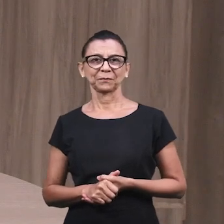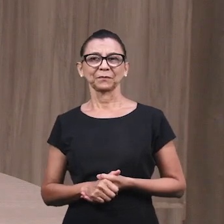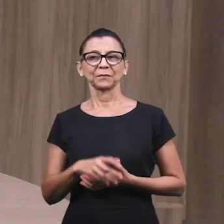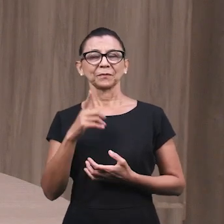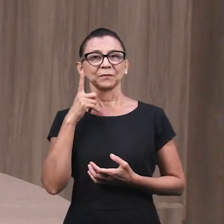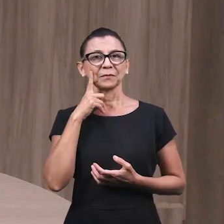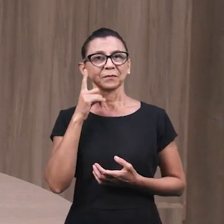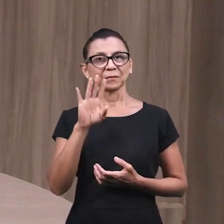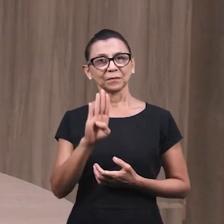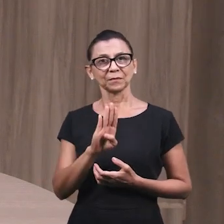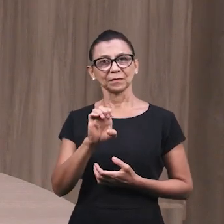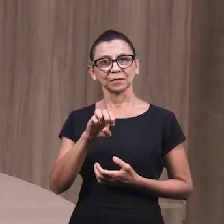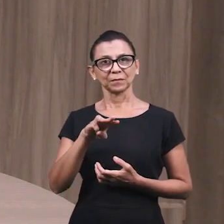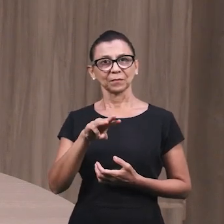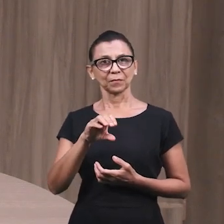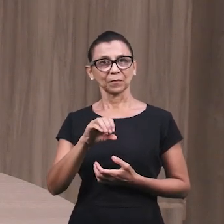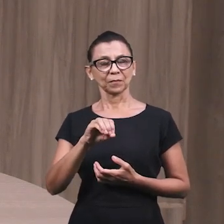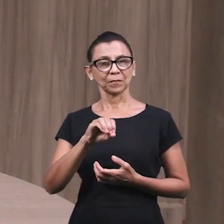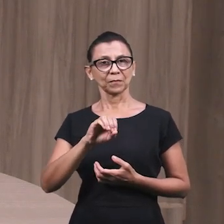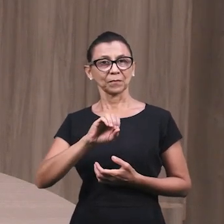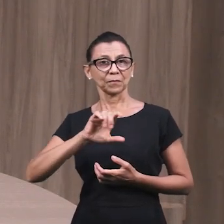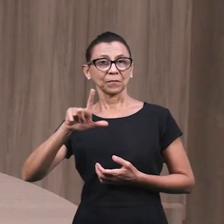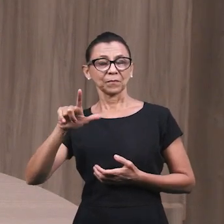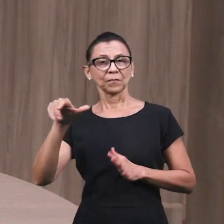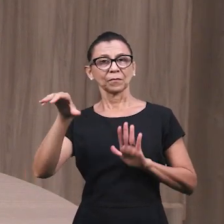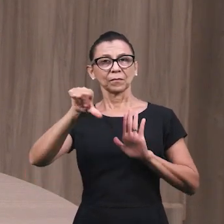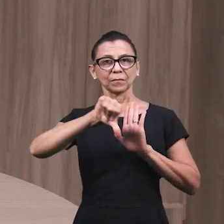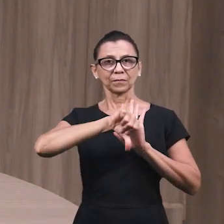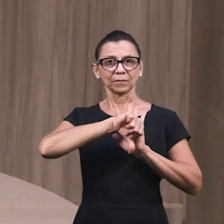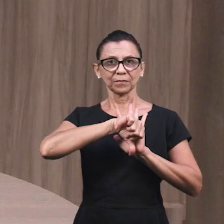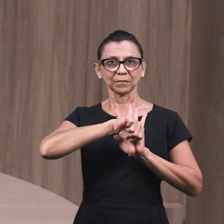bémol. Pour les prochaines louanges,